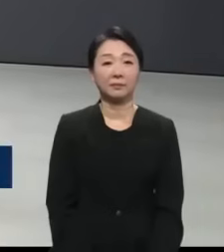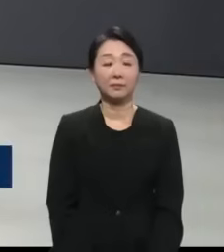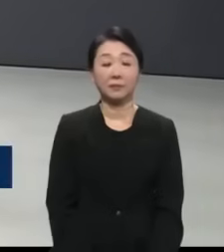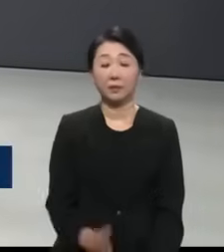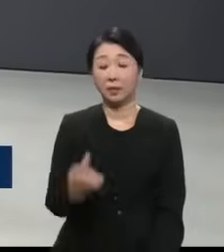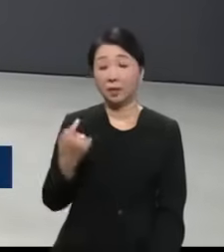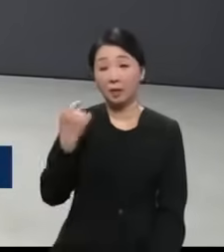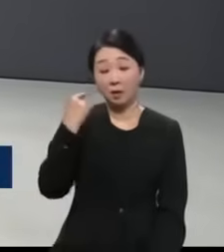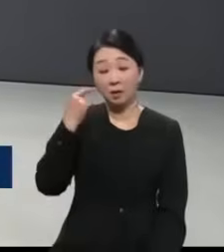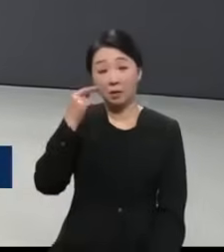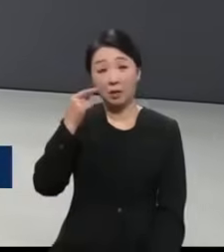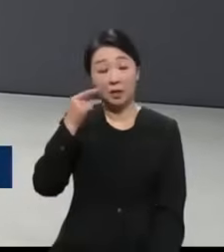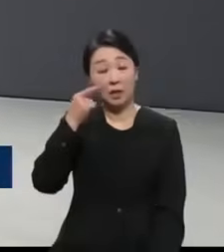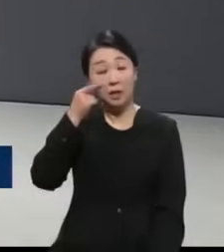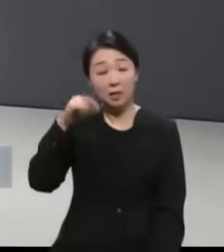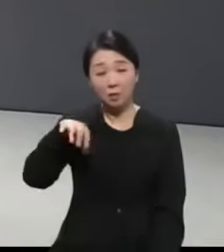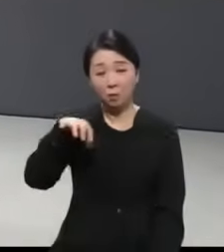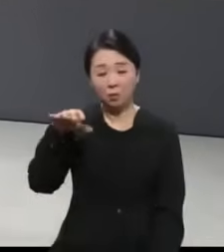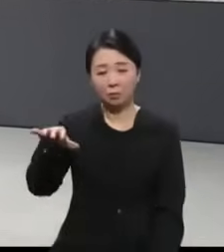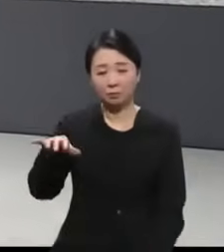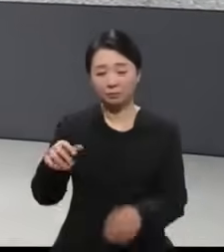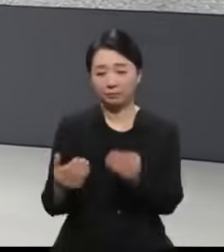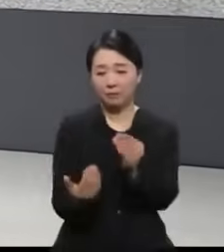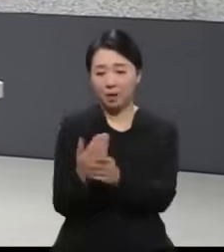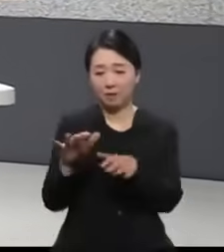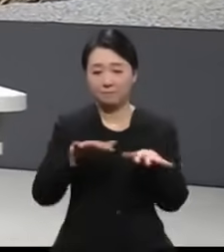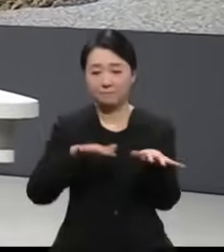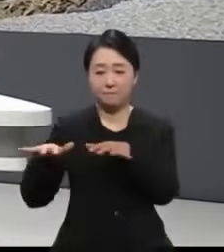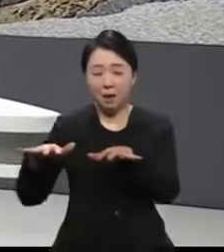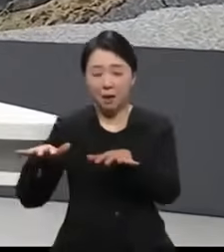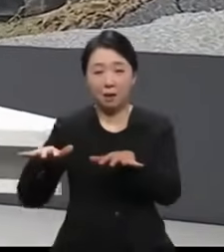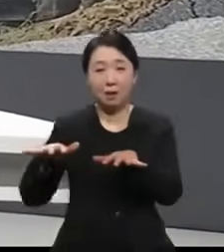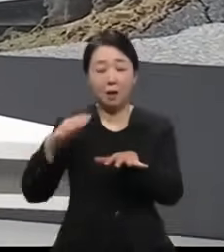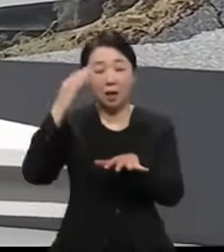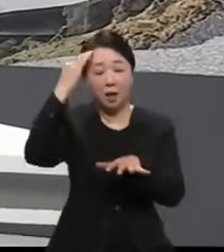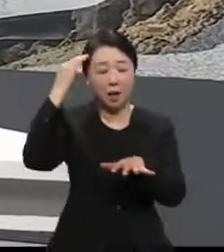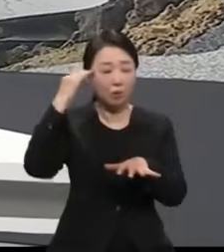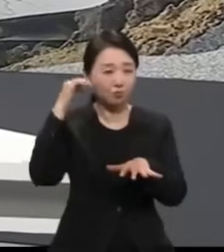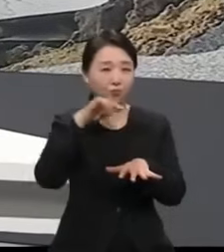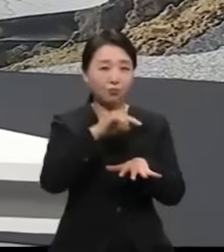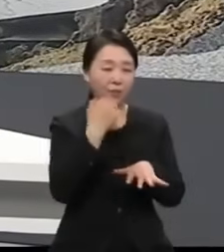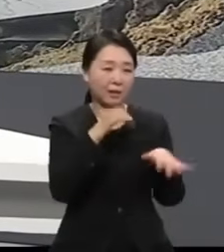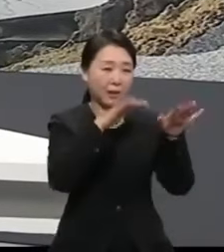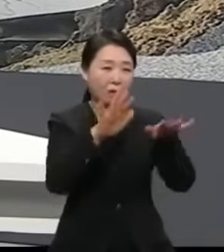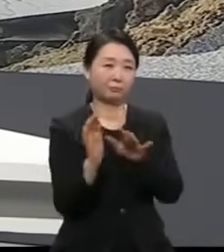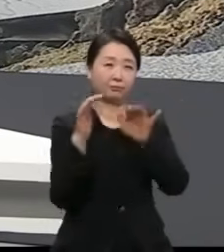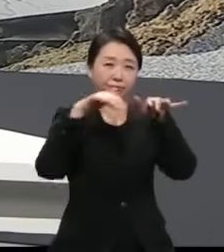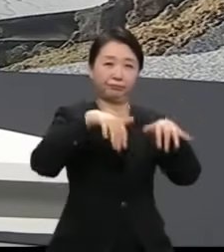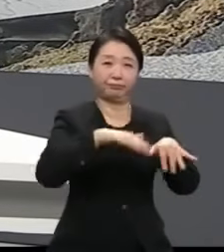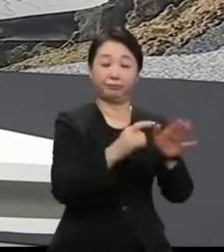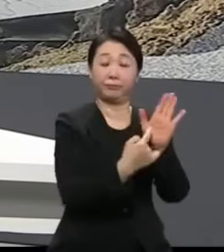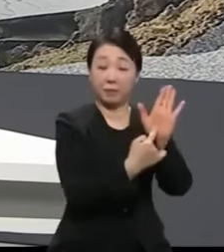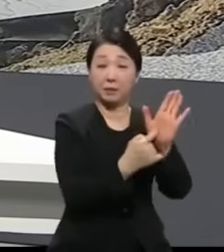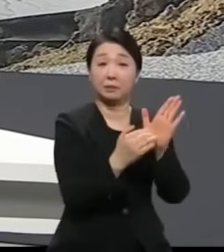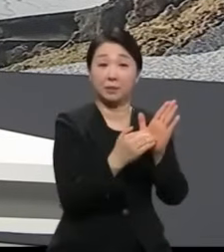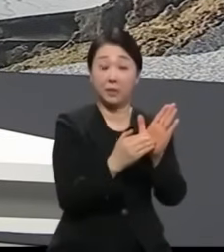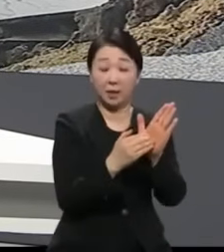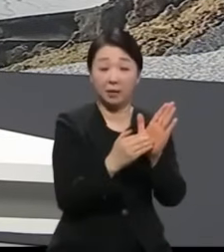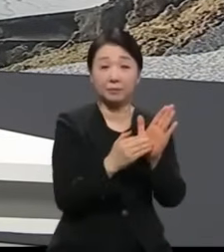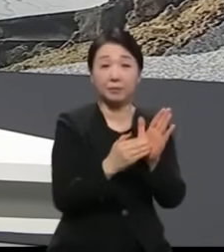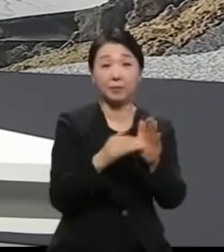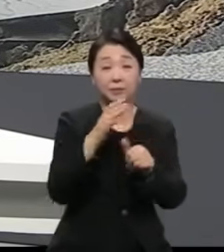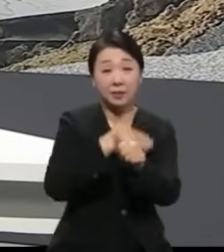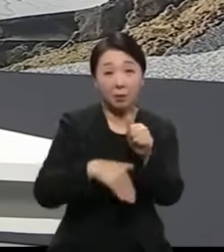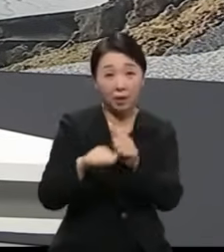어제 일본에서 발생한 강진의 여파로 우리나라에도 지진 해일이 관측되고 있습니다. 보도국을 연결해 현재 상황을 좀